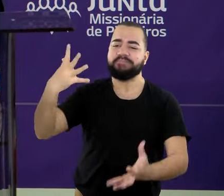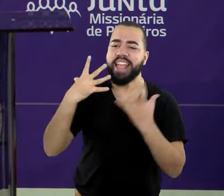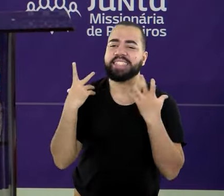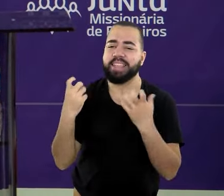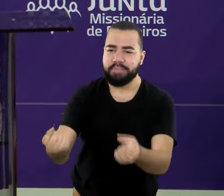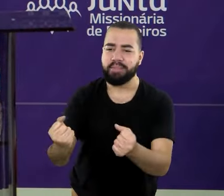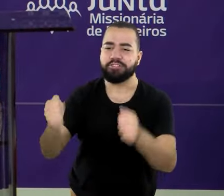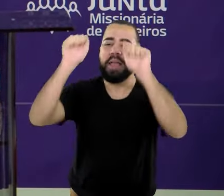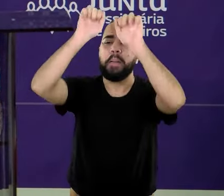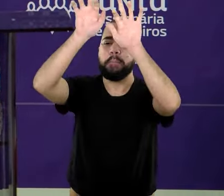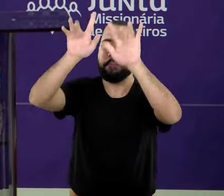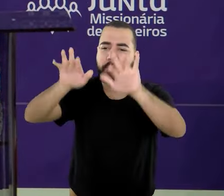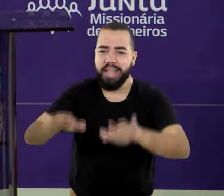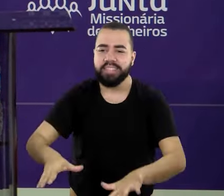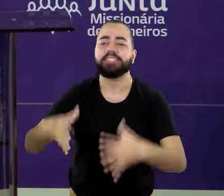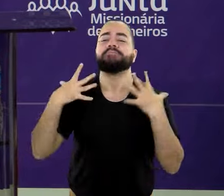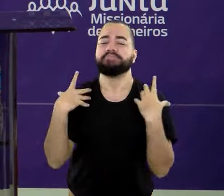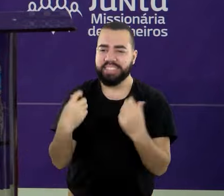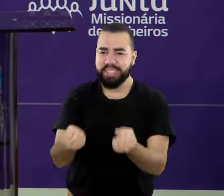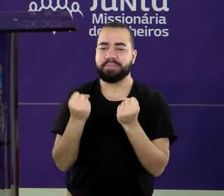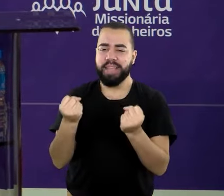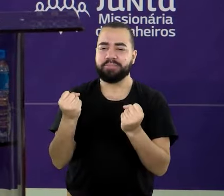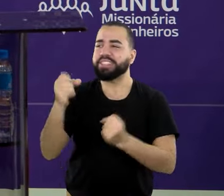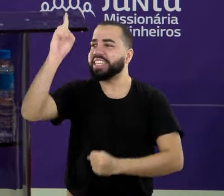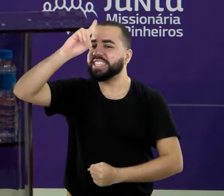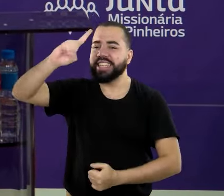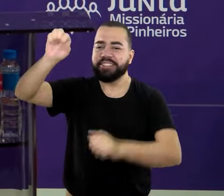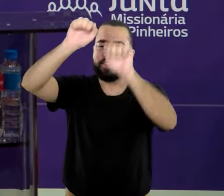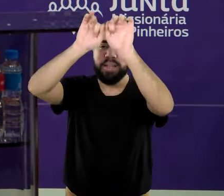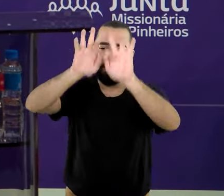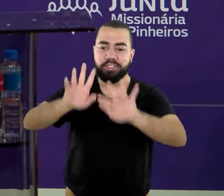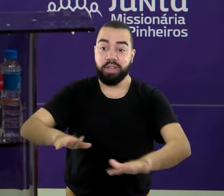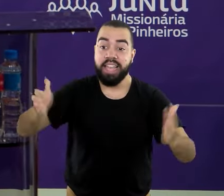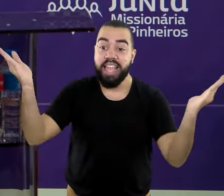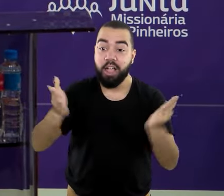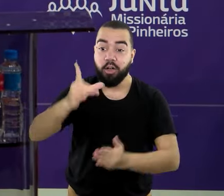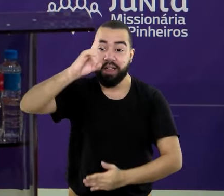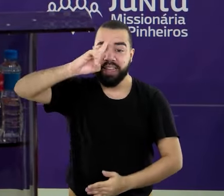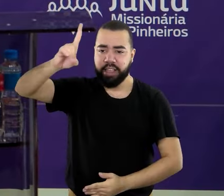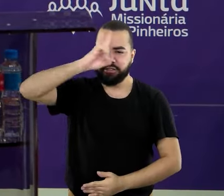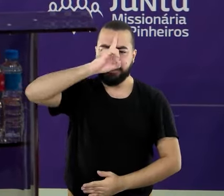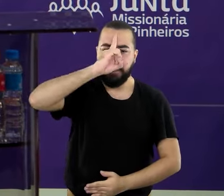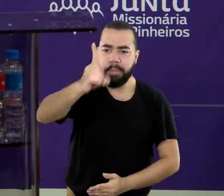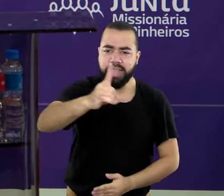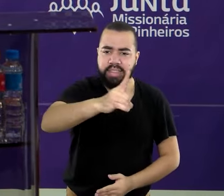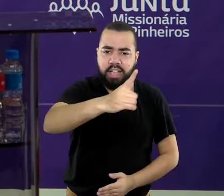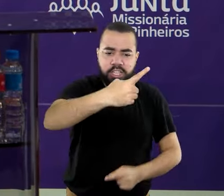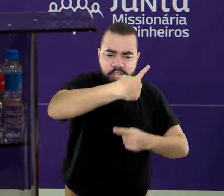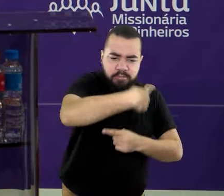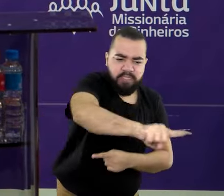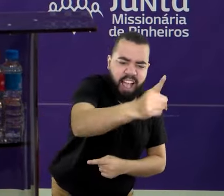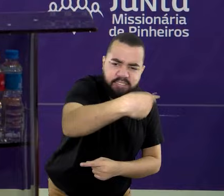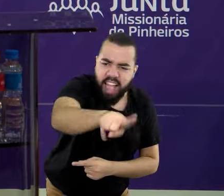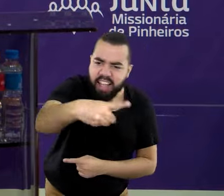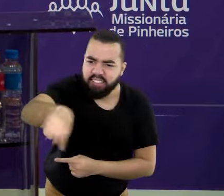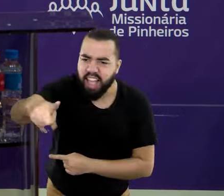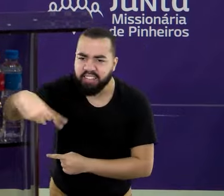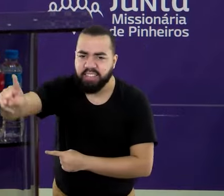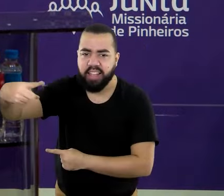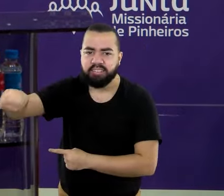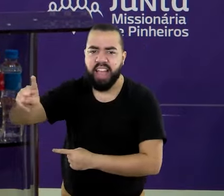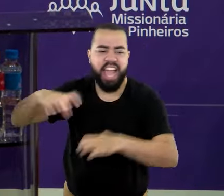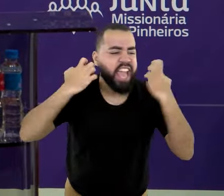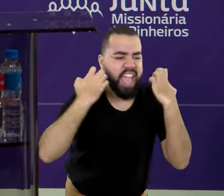abençoados. 이제 하나님은 우리를 보내신 것입니다. E agora Deus está nos enviando. 가서 모든 족속을 제자로 삼으라 했습니다.